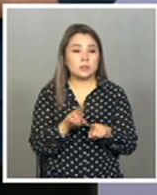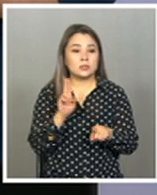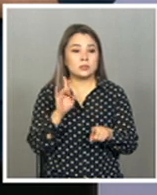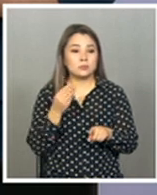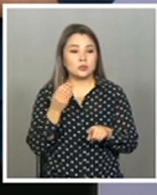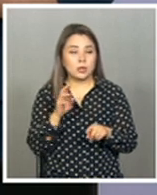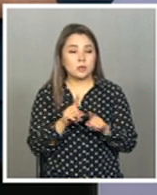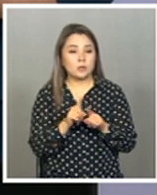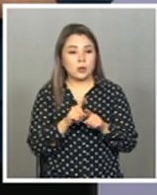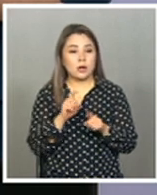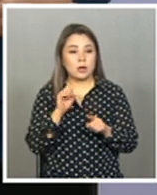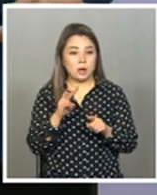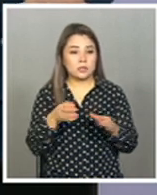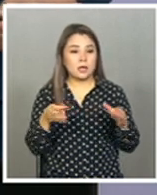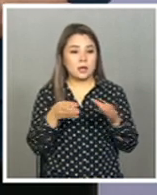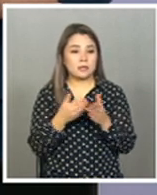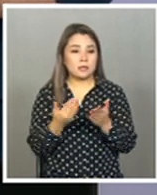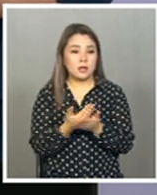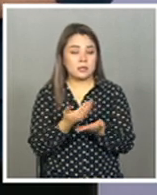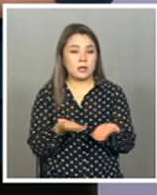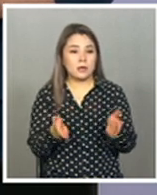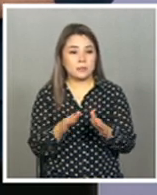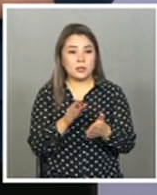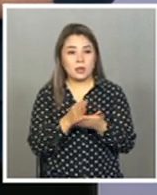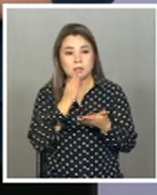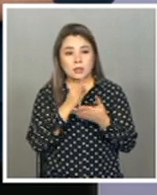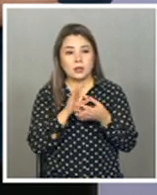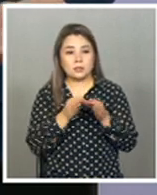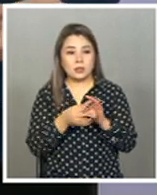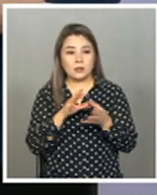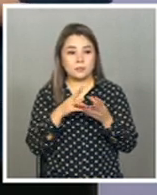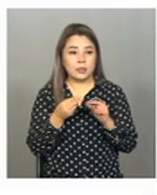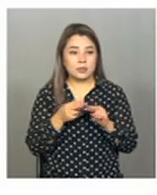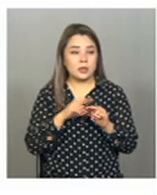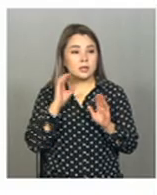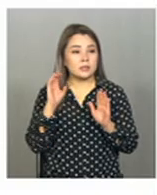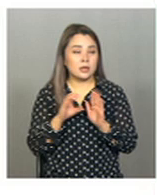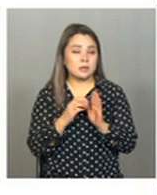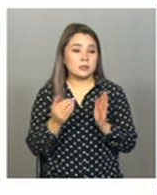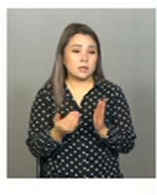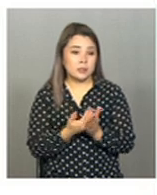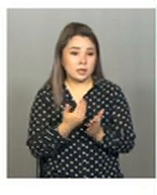туралы да деректер жоқ емес. Ендеше деректерді тыңдайық.